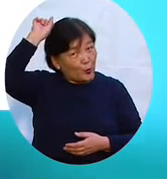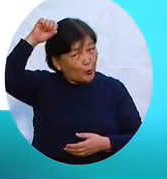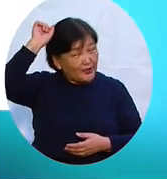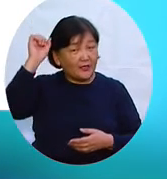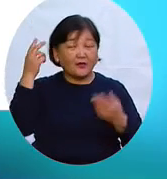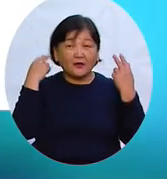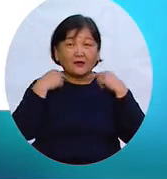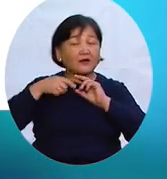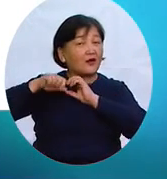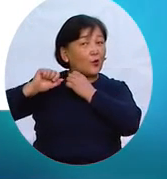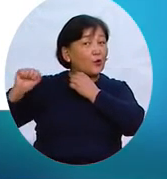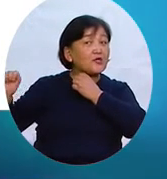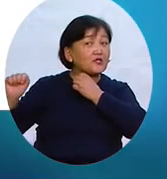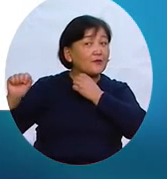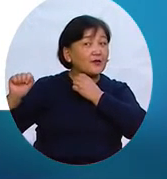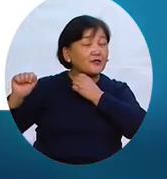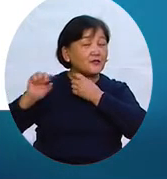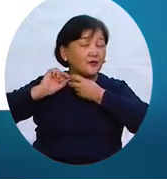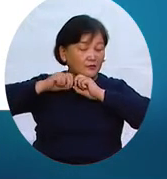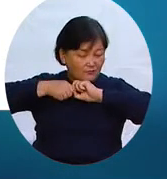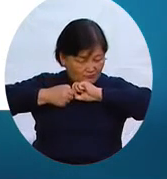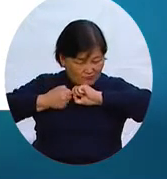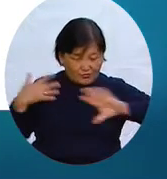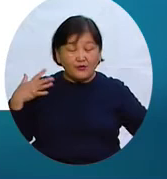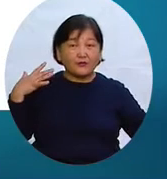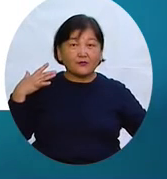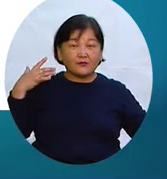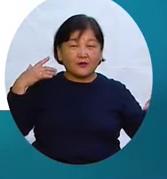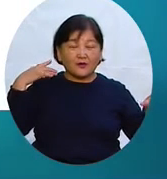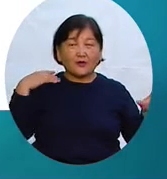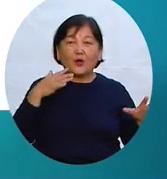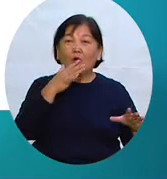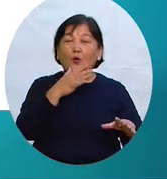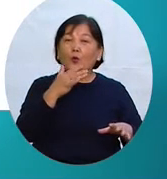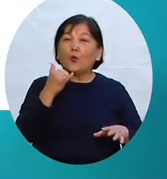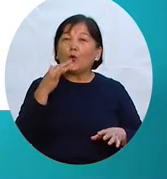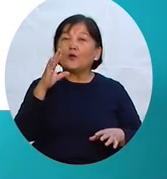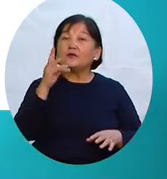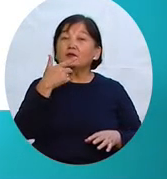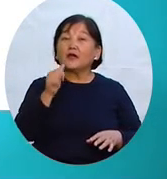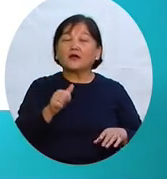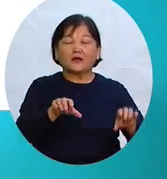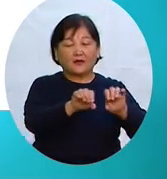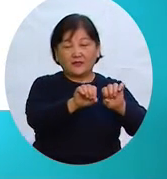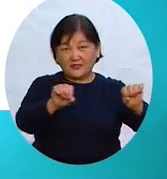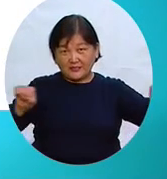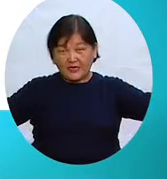аяндаа болох гэсэн утга байгаа, тийм ээ? Тэгвэл энэ унаг саамнаас саамны хооронд